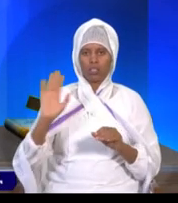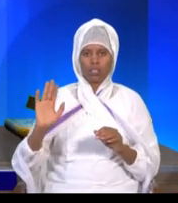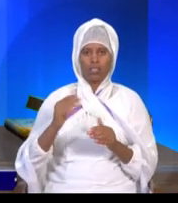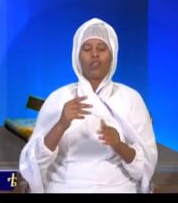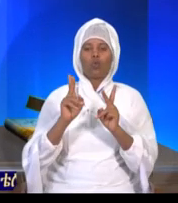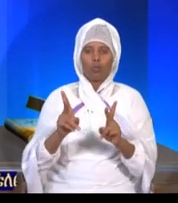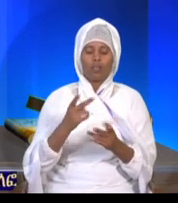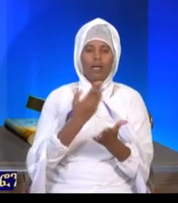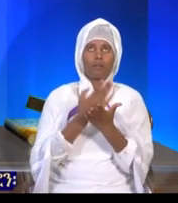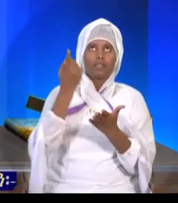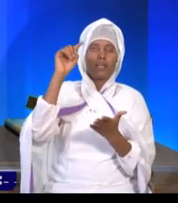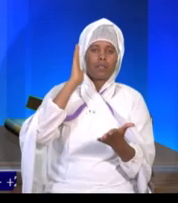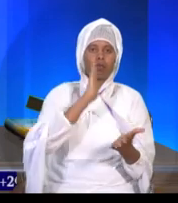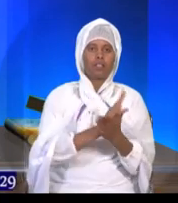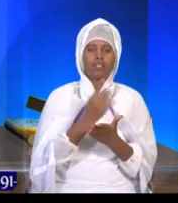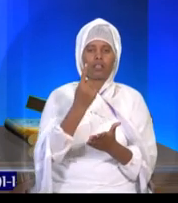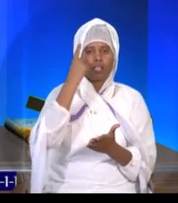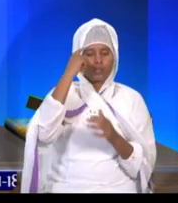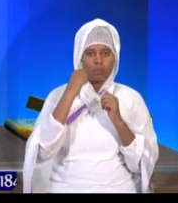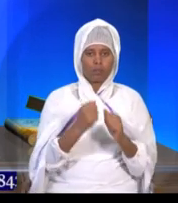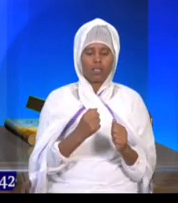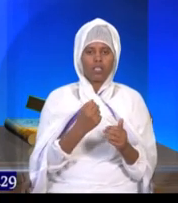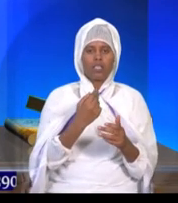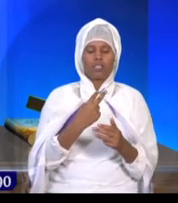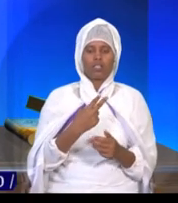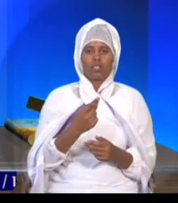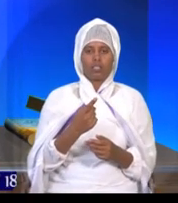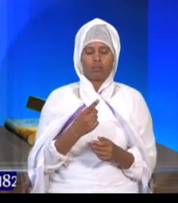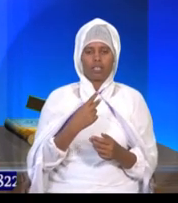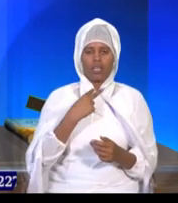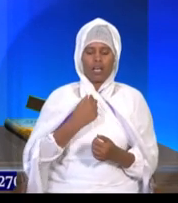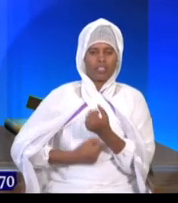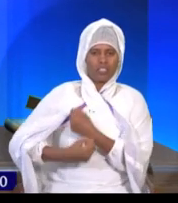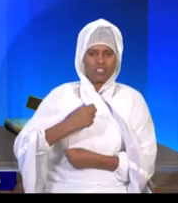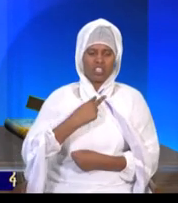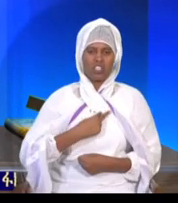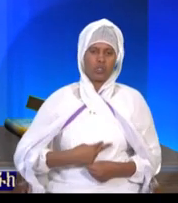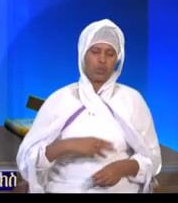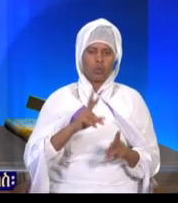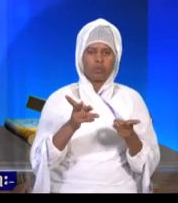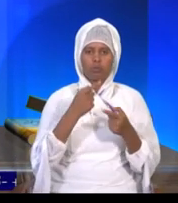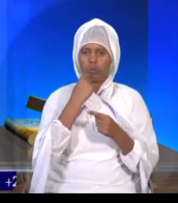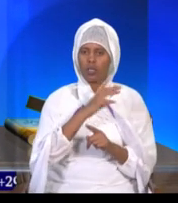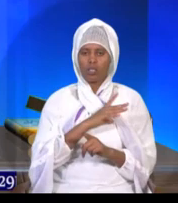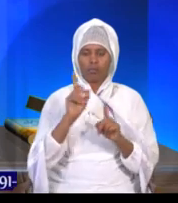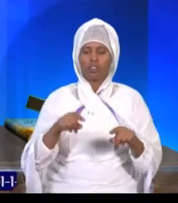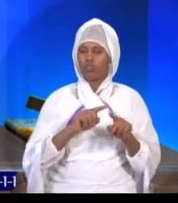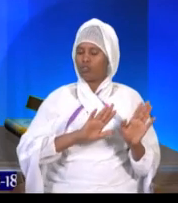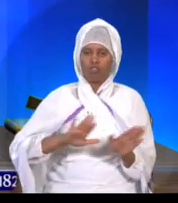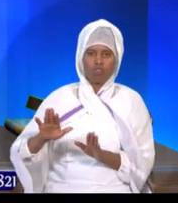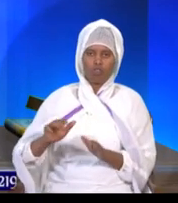ننرخبو الحد قد أي تقدسنا نبر تكفوون حسير نزقونا نحن حتياتنا كهن مثالين تقوين